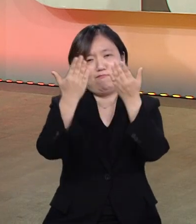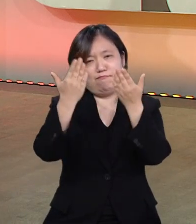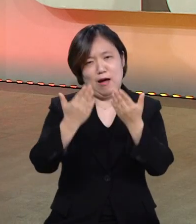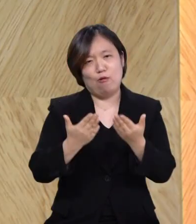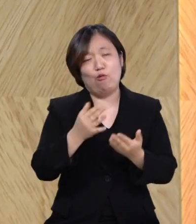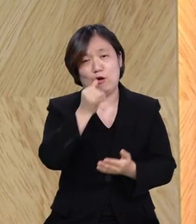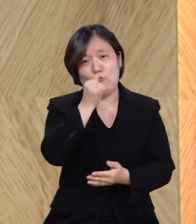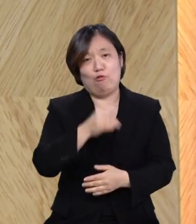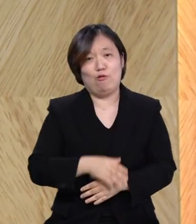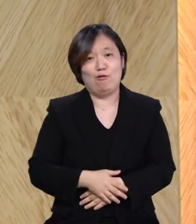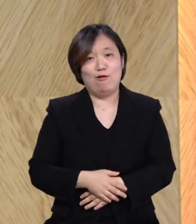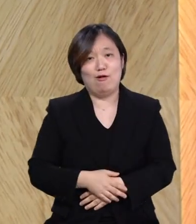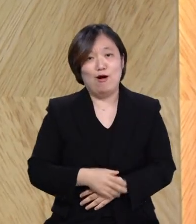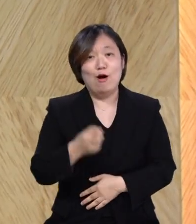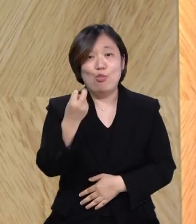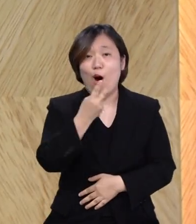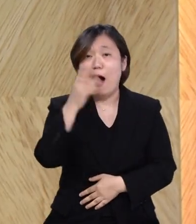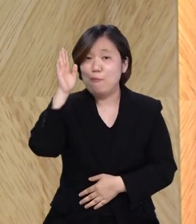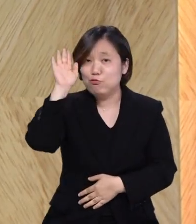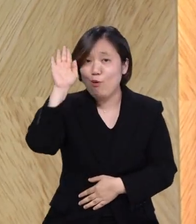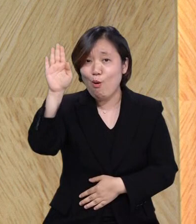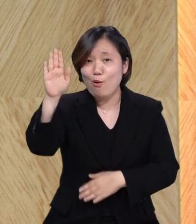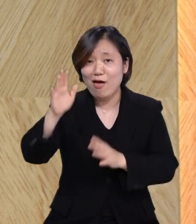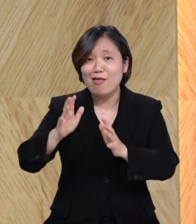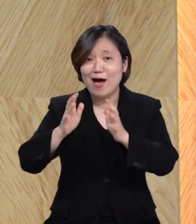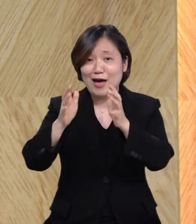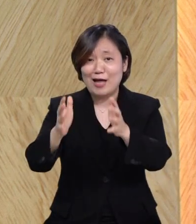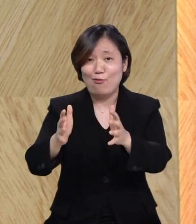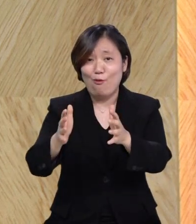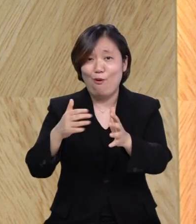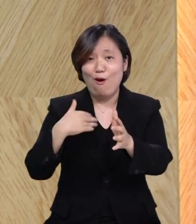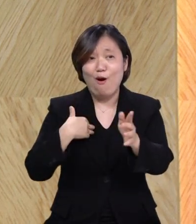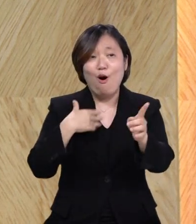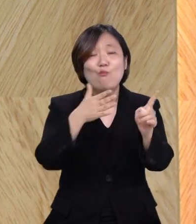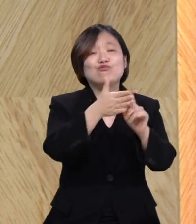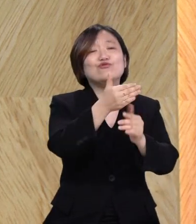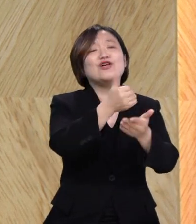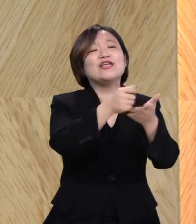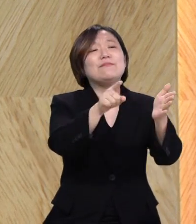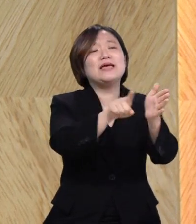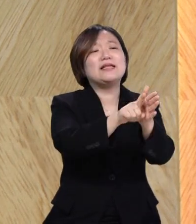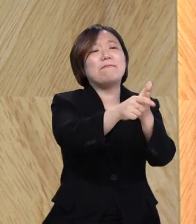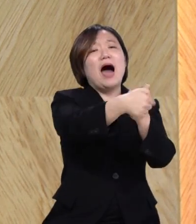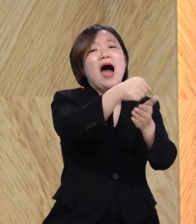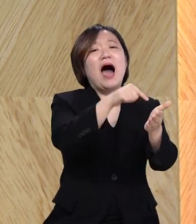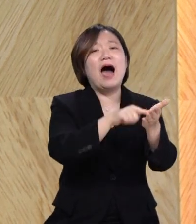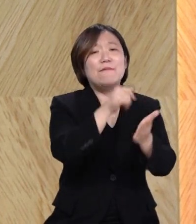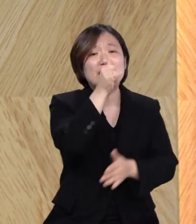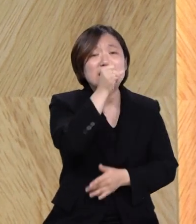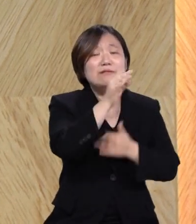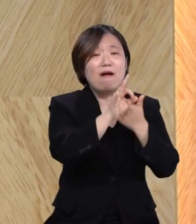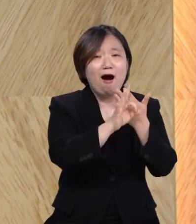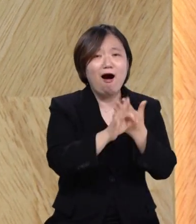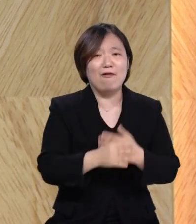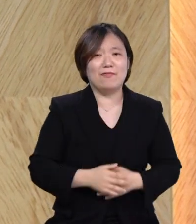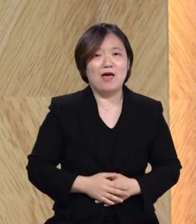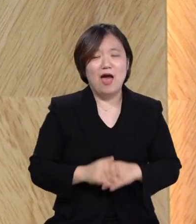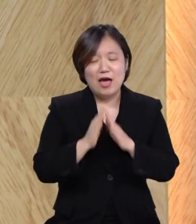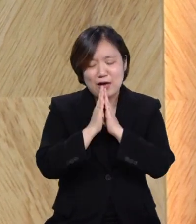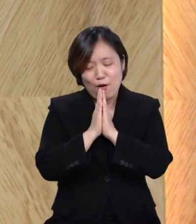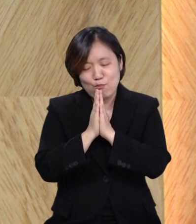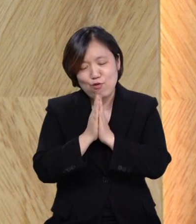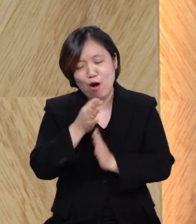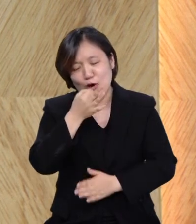있었고 저 미래 세상에도이 불심이 있느냐 불보살님을 향한 염불가